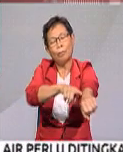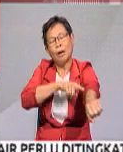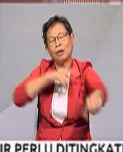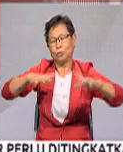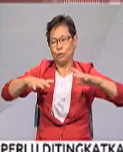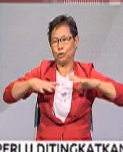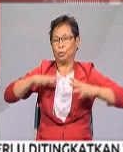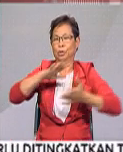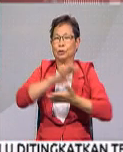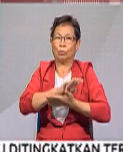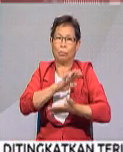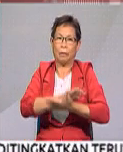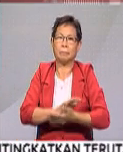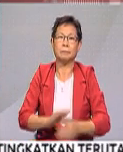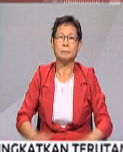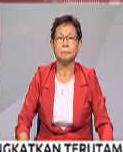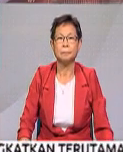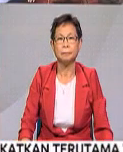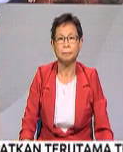cuti persekolahan.